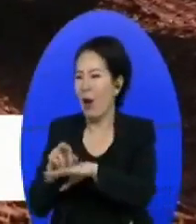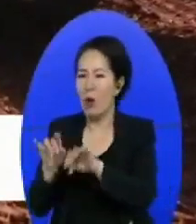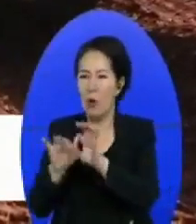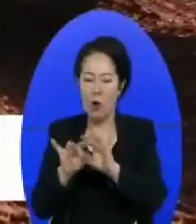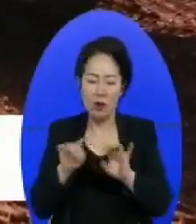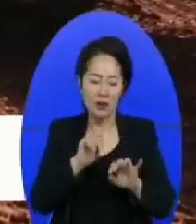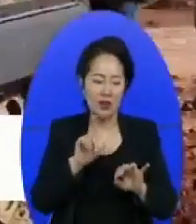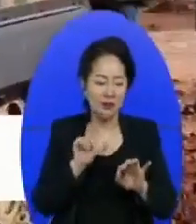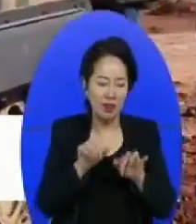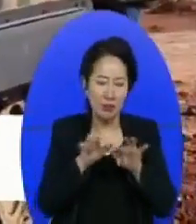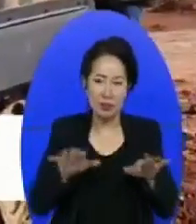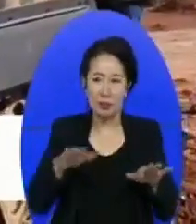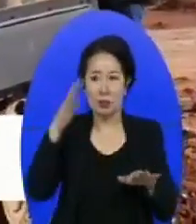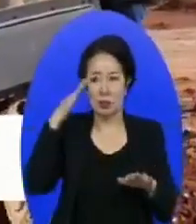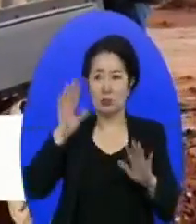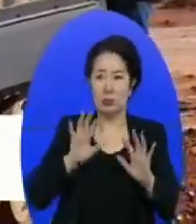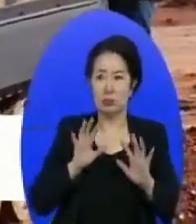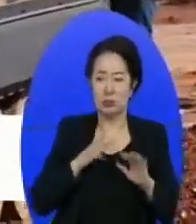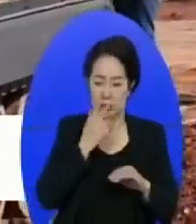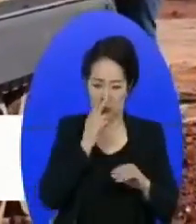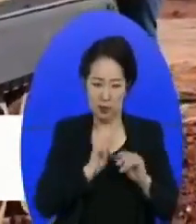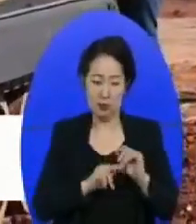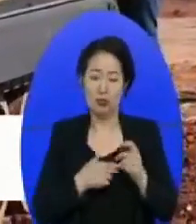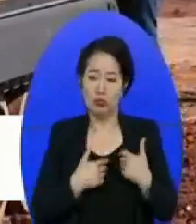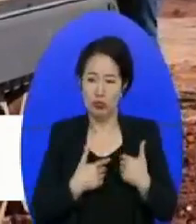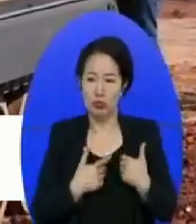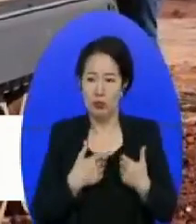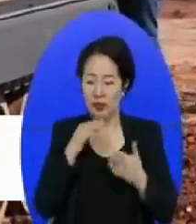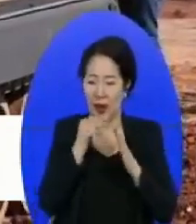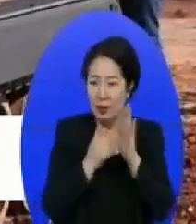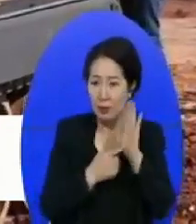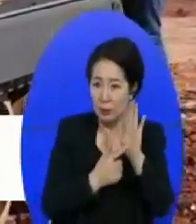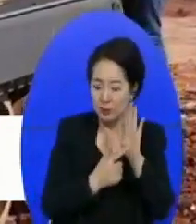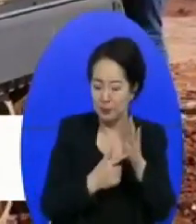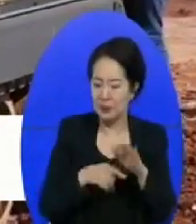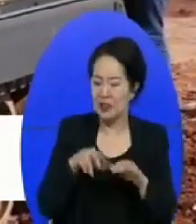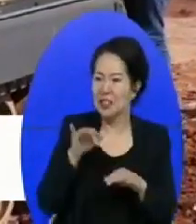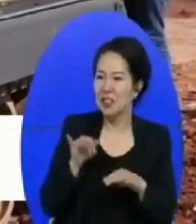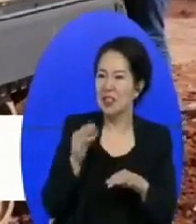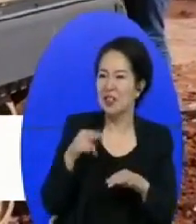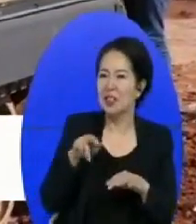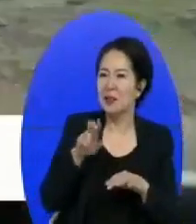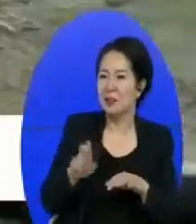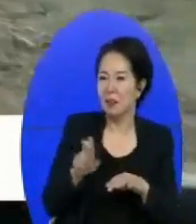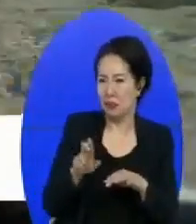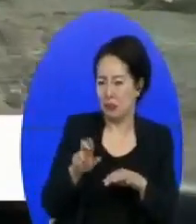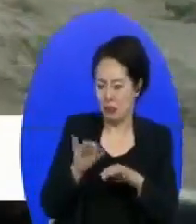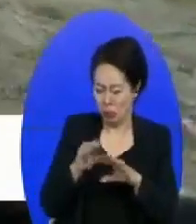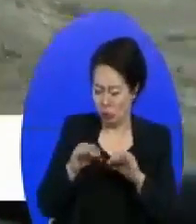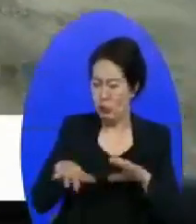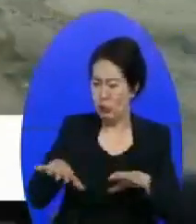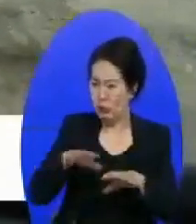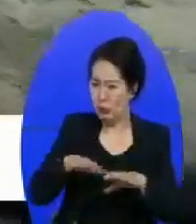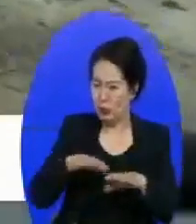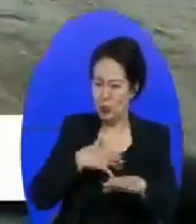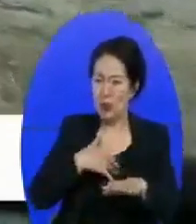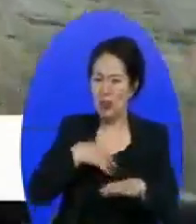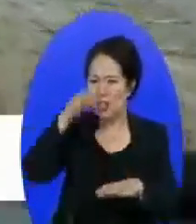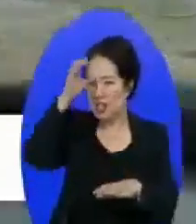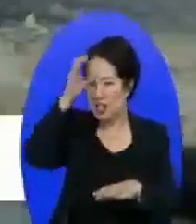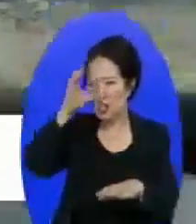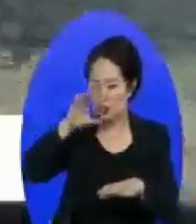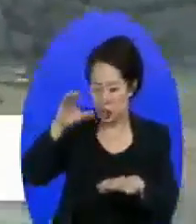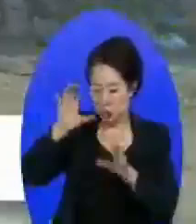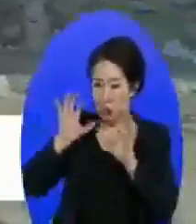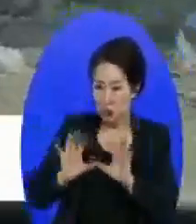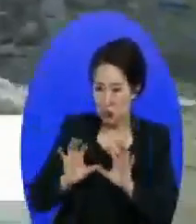техник зэвсгээ оруулсан гэдэг тайлбар өгч байгаа. За Туркийн батлан хамгаалах яам Идлиб мужид Сирийн арми манай одоо ашиг сонирхол талдаж байгаа учраас одоо